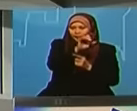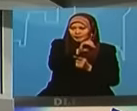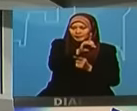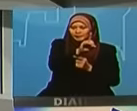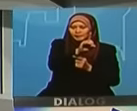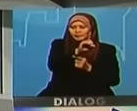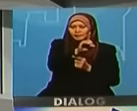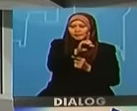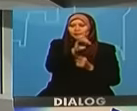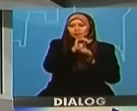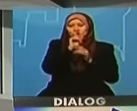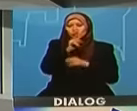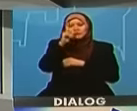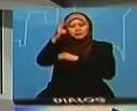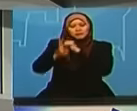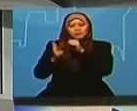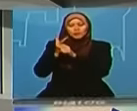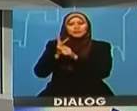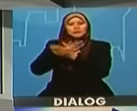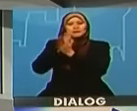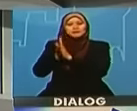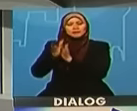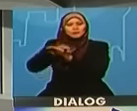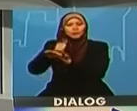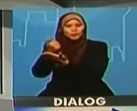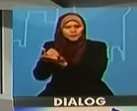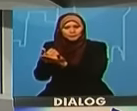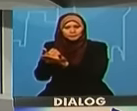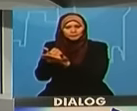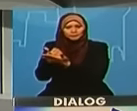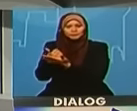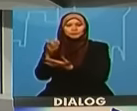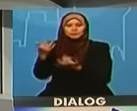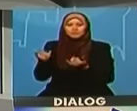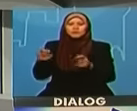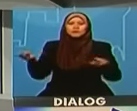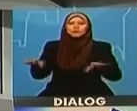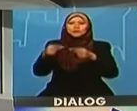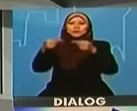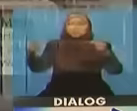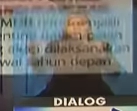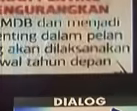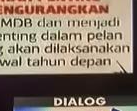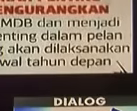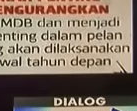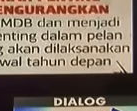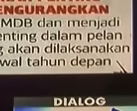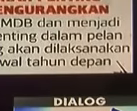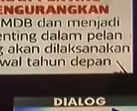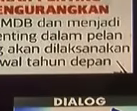dunia, setelah 3 tahun jadi auditor, mereka akan buat keputusan sama nak teruskan ataupun nak